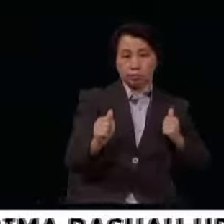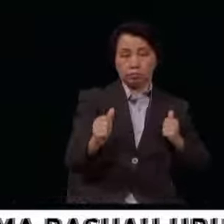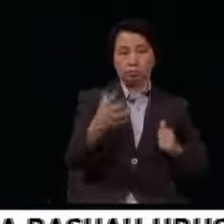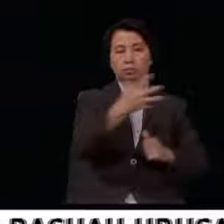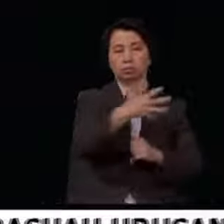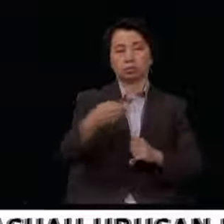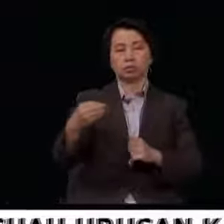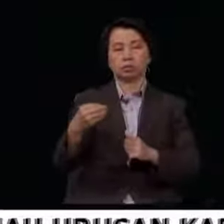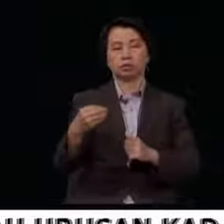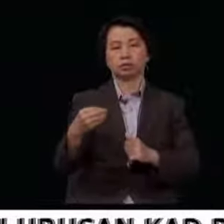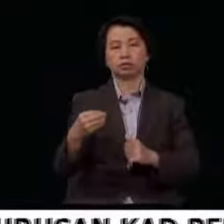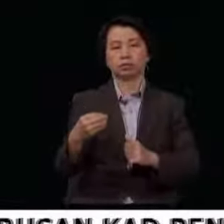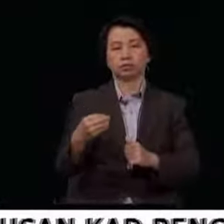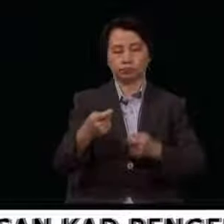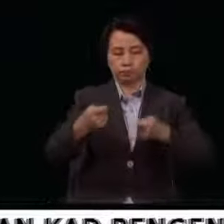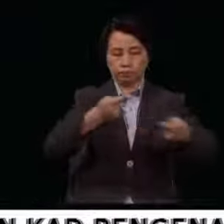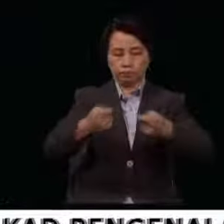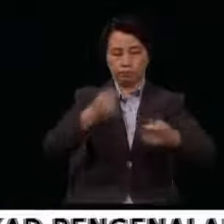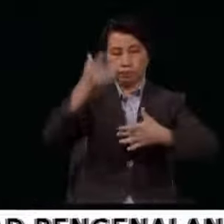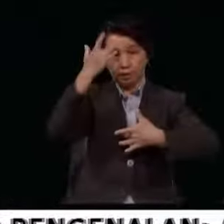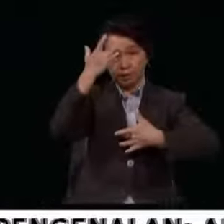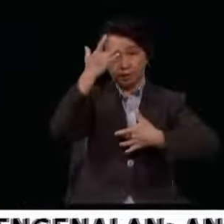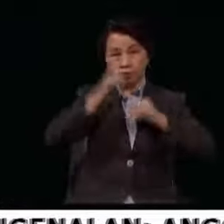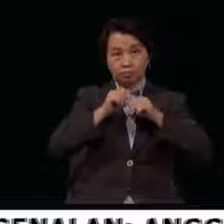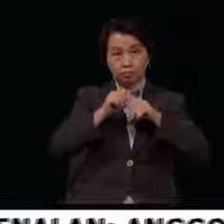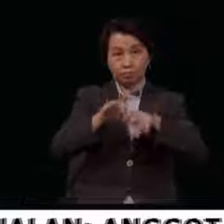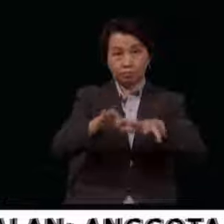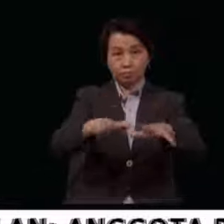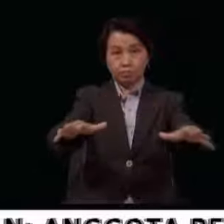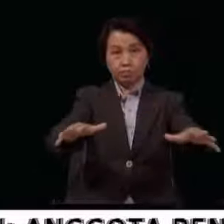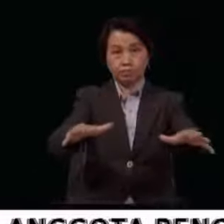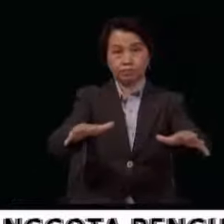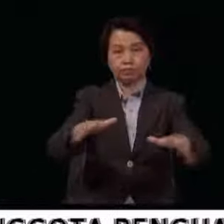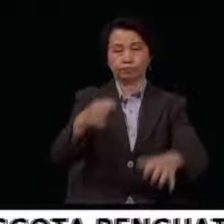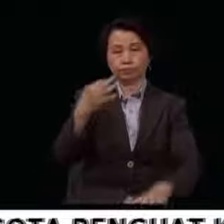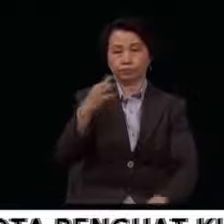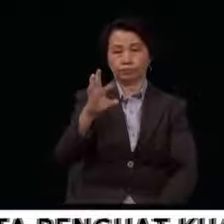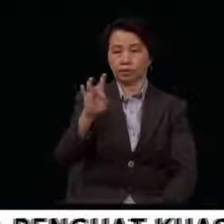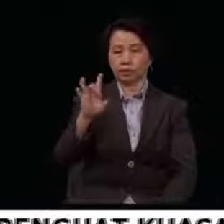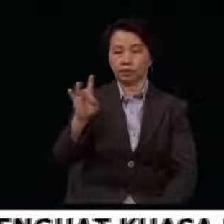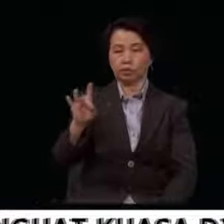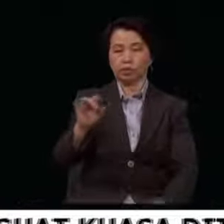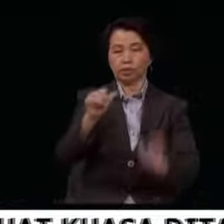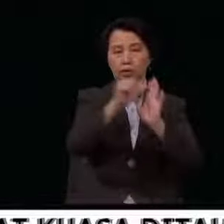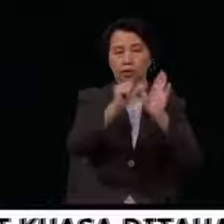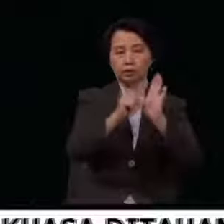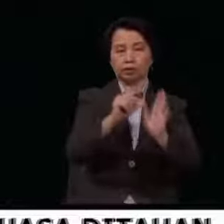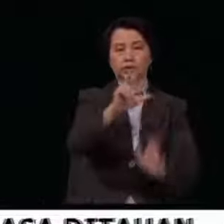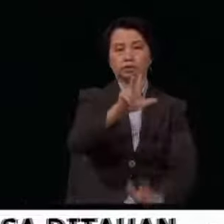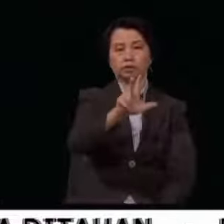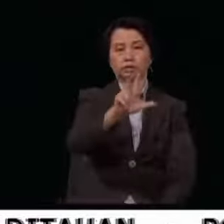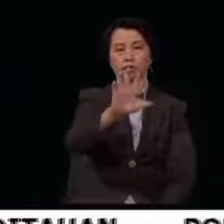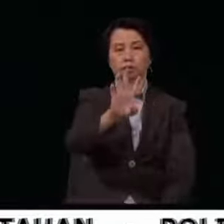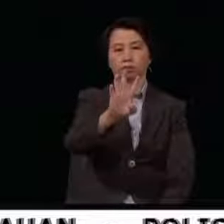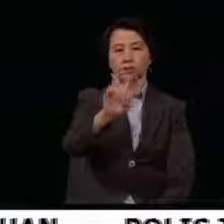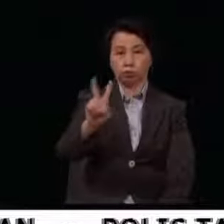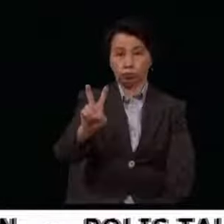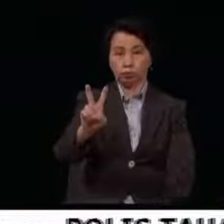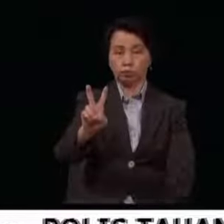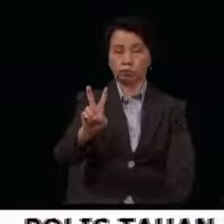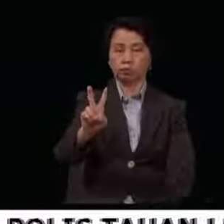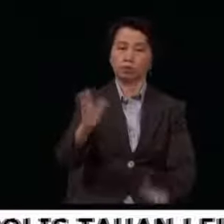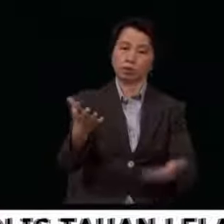kita Nah pasti ke dalam pos pantau ini Uh dan the kalau sebagai fungsi berlanjut dengan